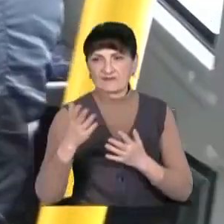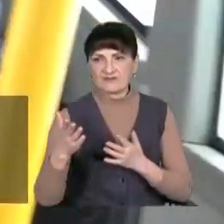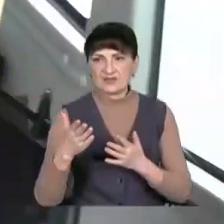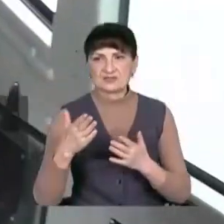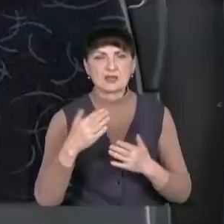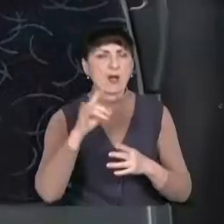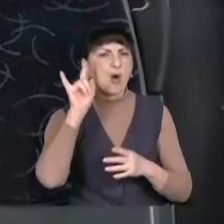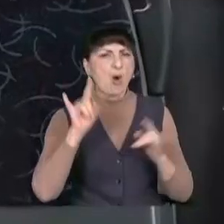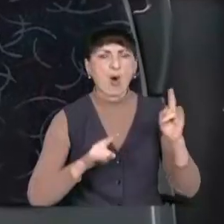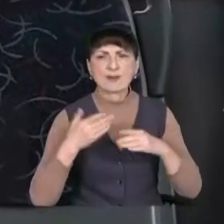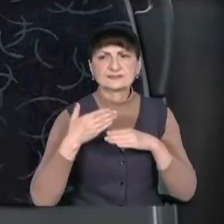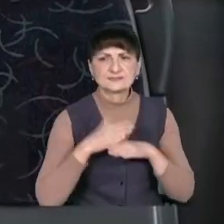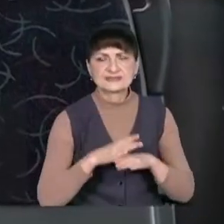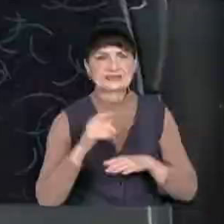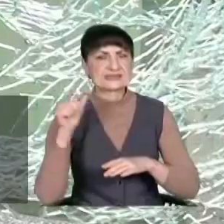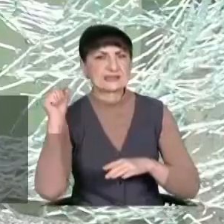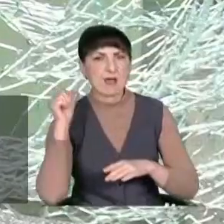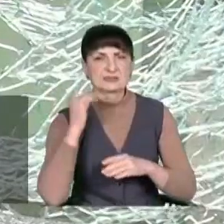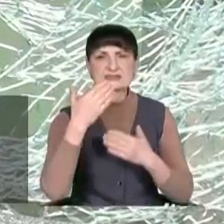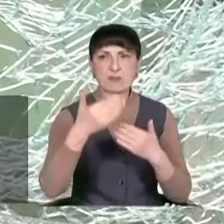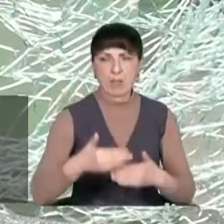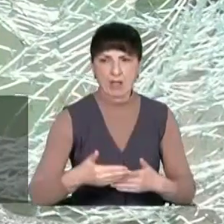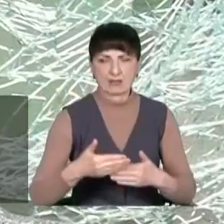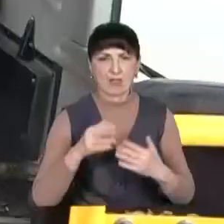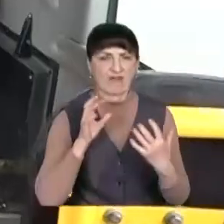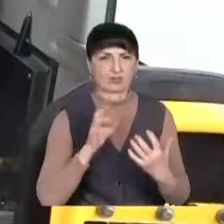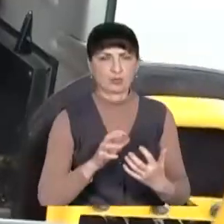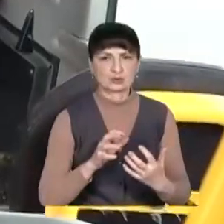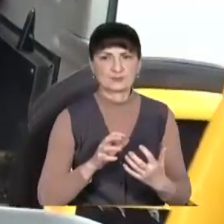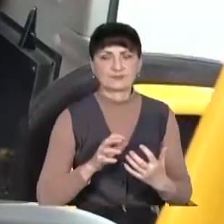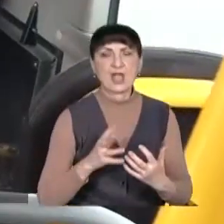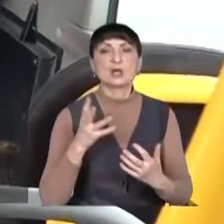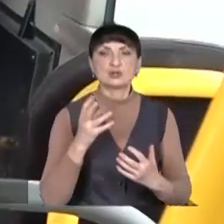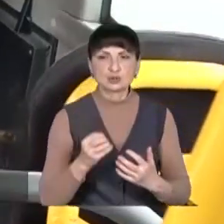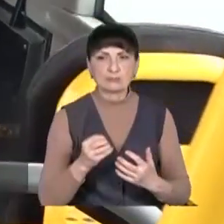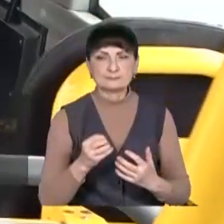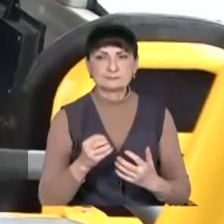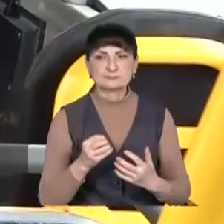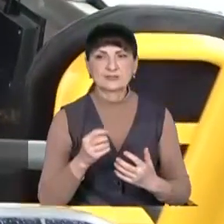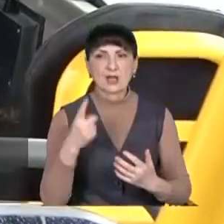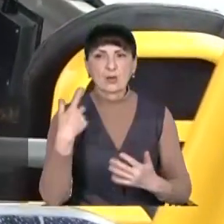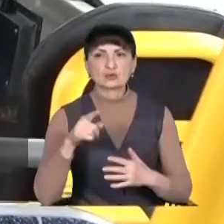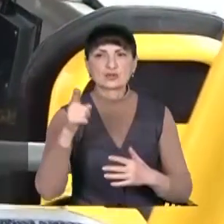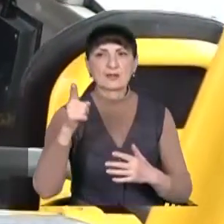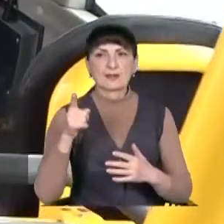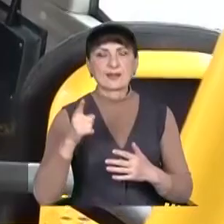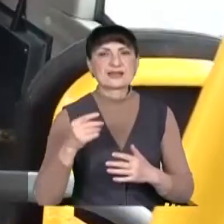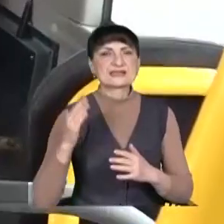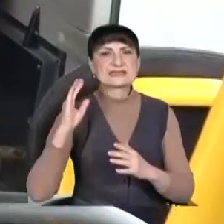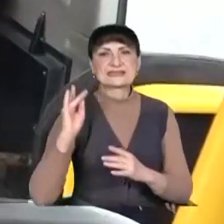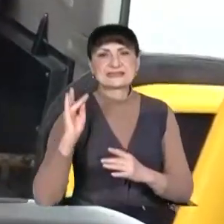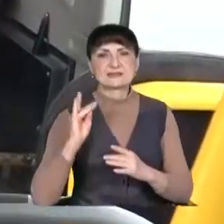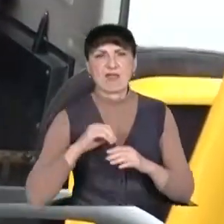выбило окна сзади и спереди этого автобуса. Помимо этого, вырвана спинка